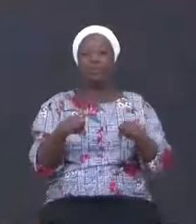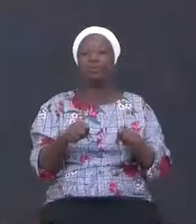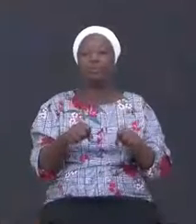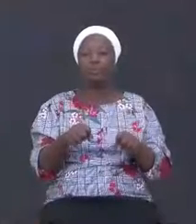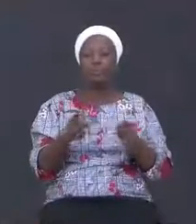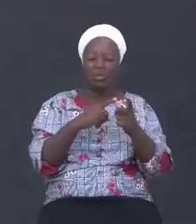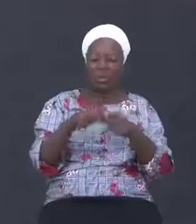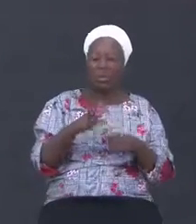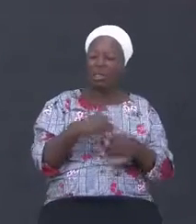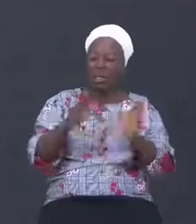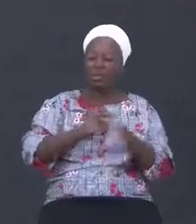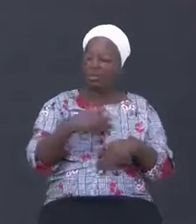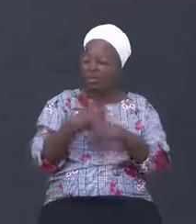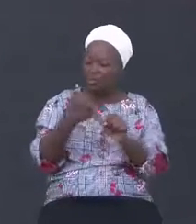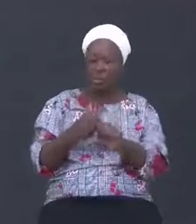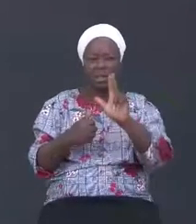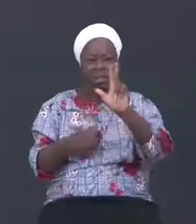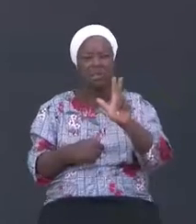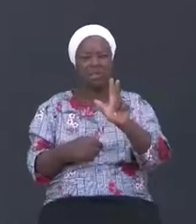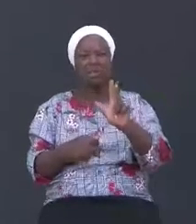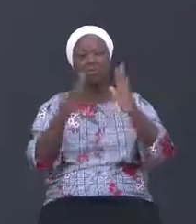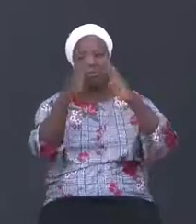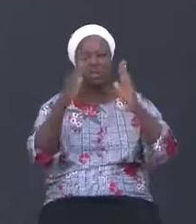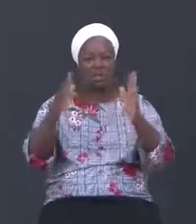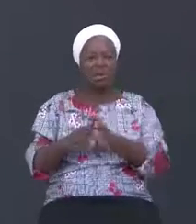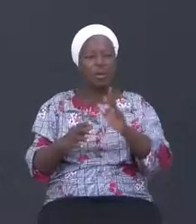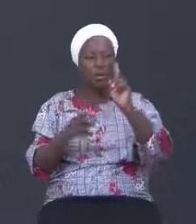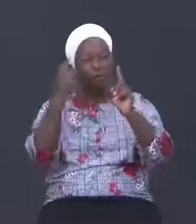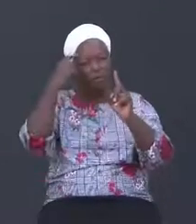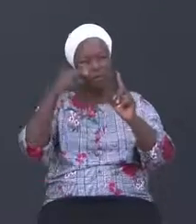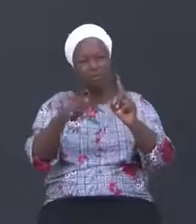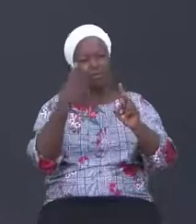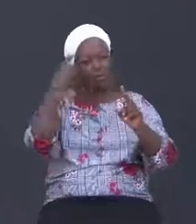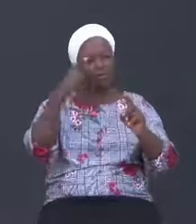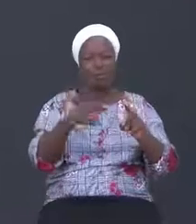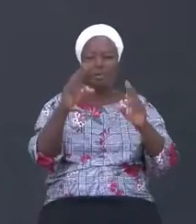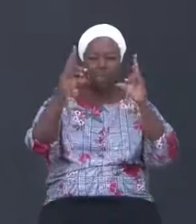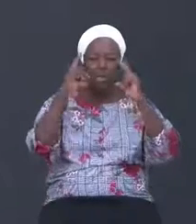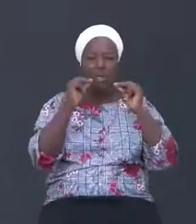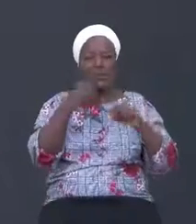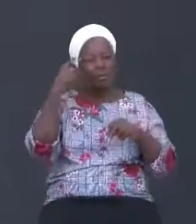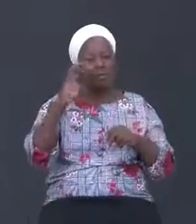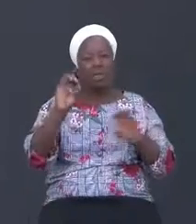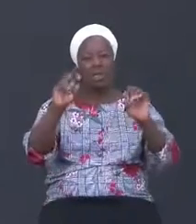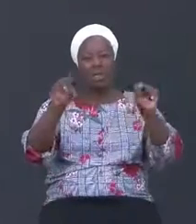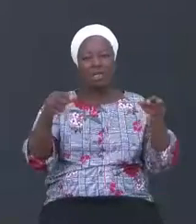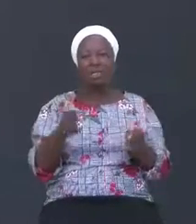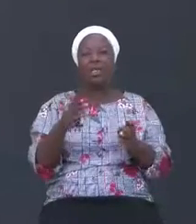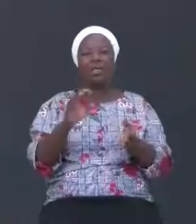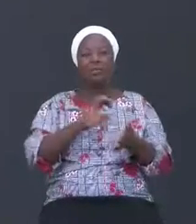trois tentes, une pour toi, une pour Moïse et une pour Élie. Verset 6. Car ils ne savaient que dire.